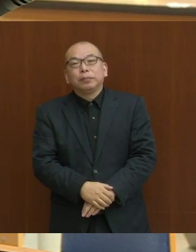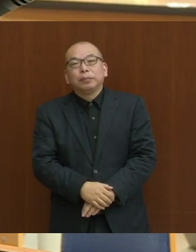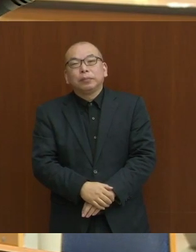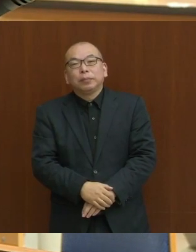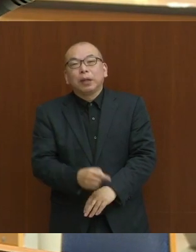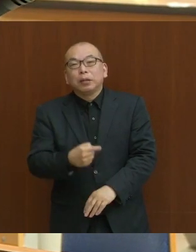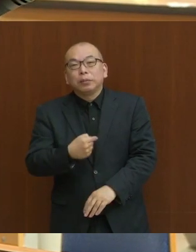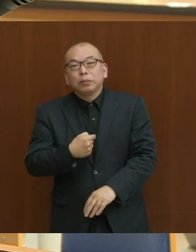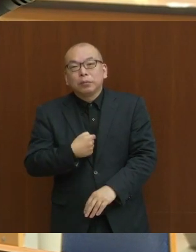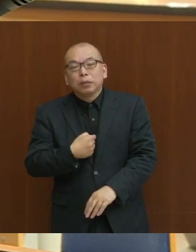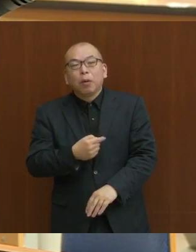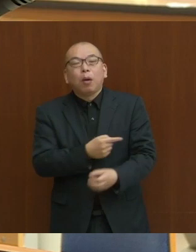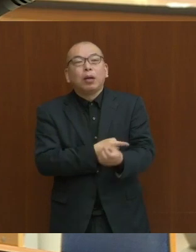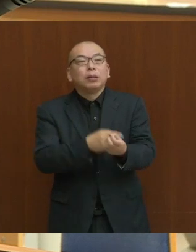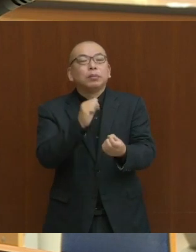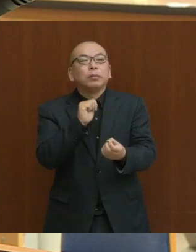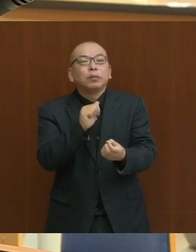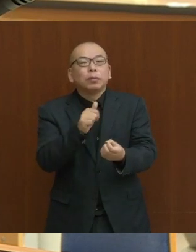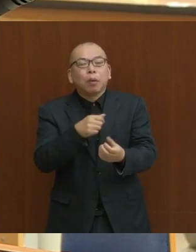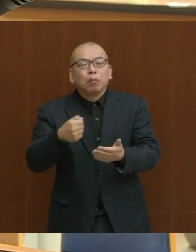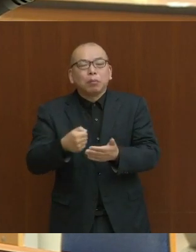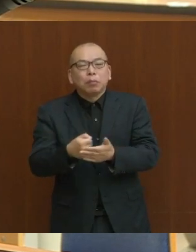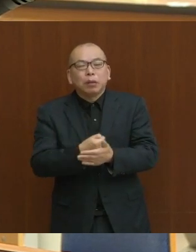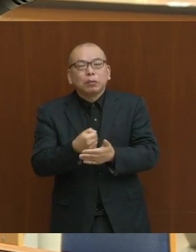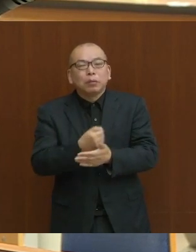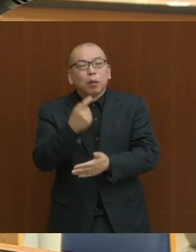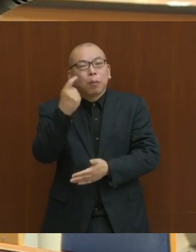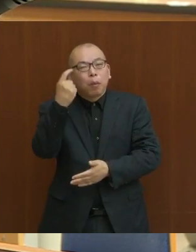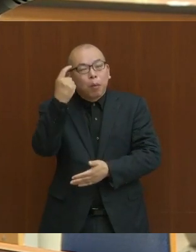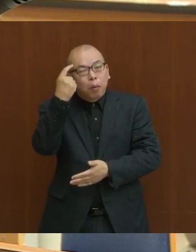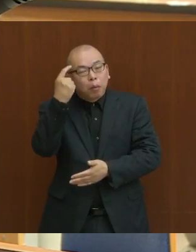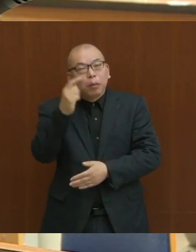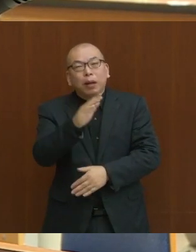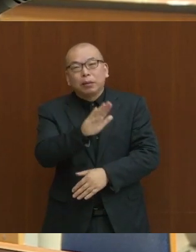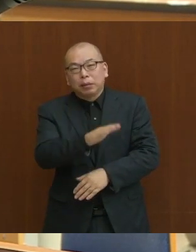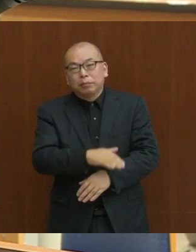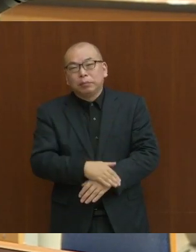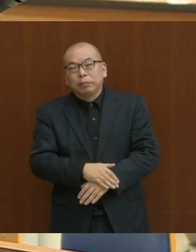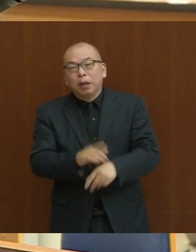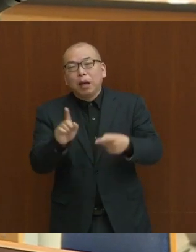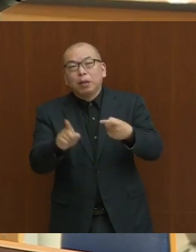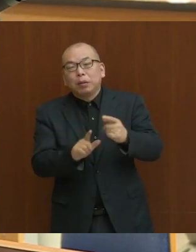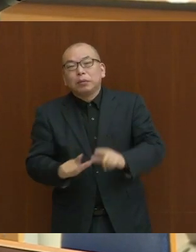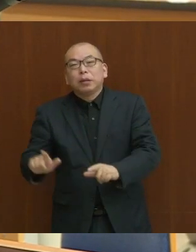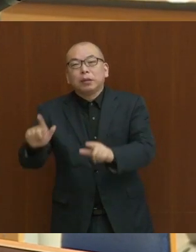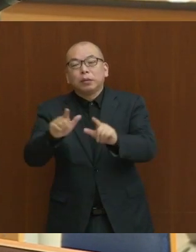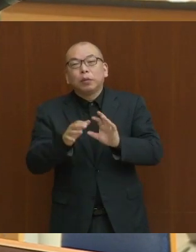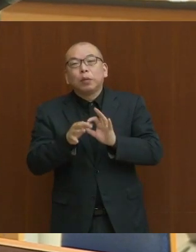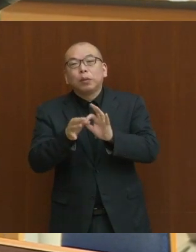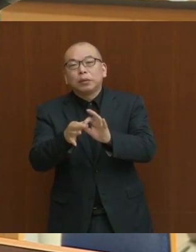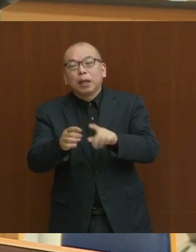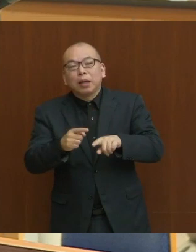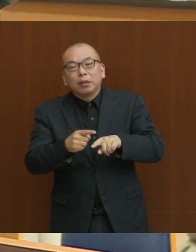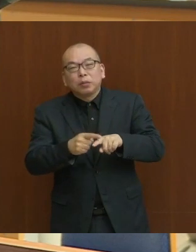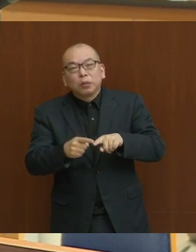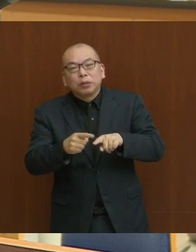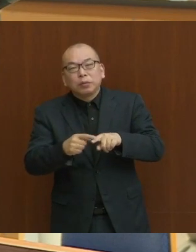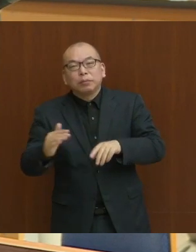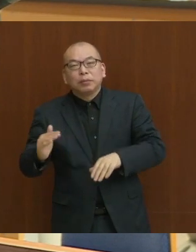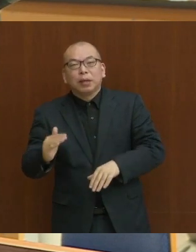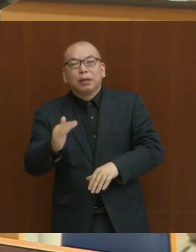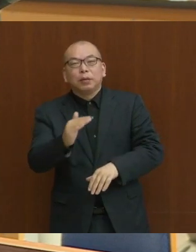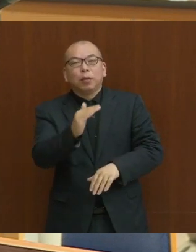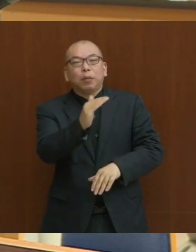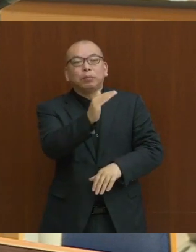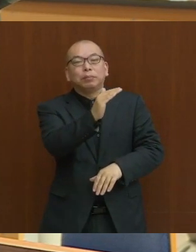自分の未熟な部分を悔しく思うこともありましたが、一人暮らしを通し、少しずつ成長すること